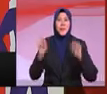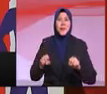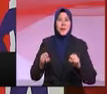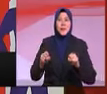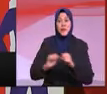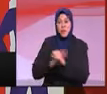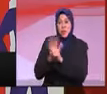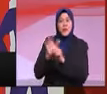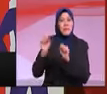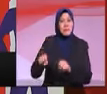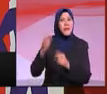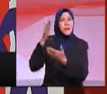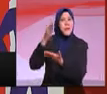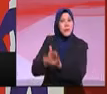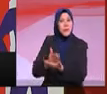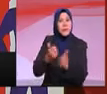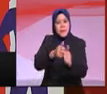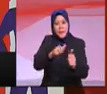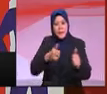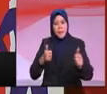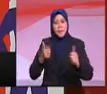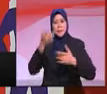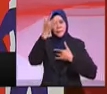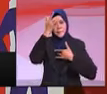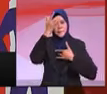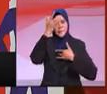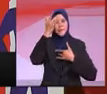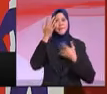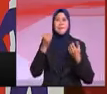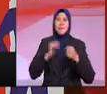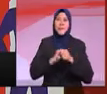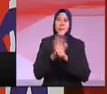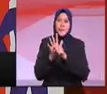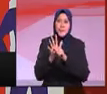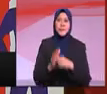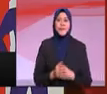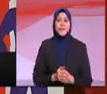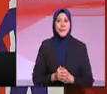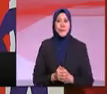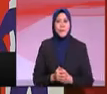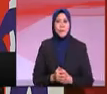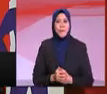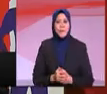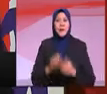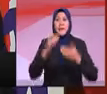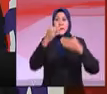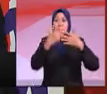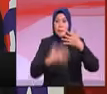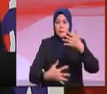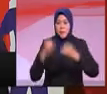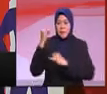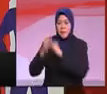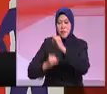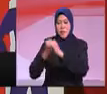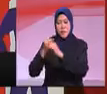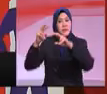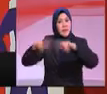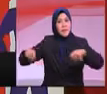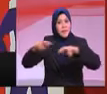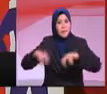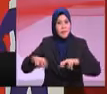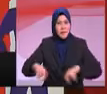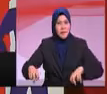putuskan jangkitan COVID-19, mengelakkan daripada jangkiti. Next. Dan data kita, international research have shown